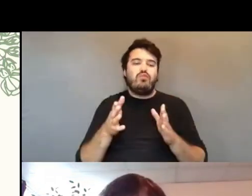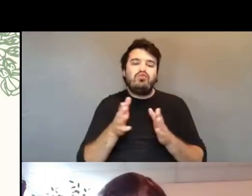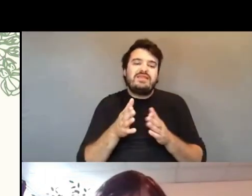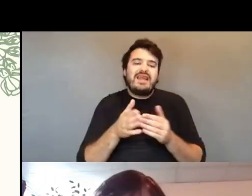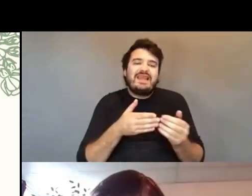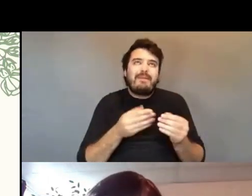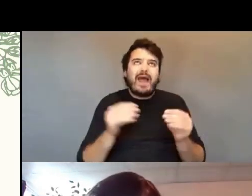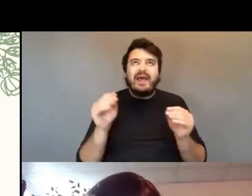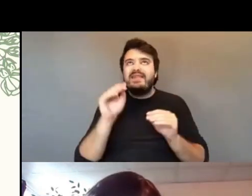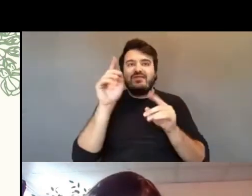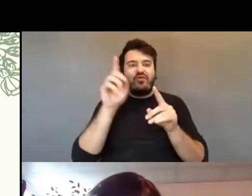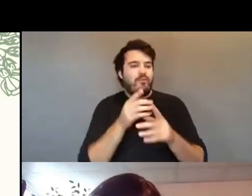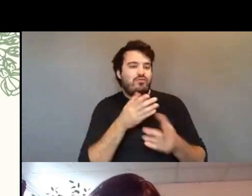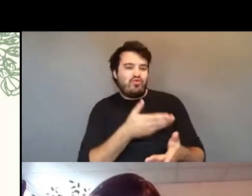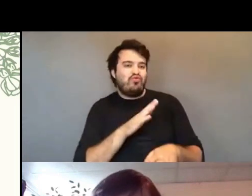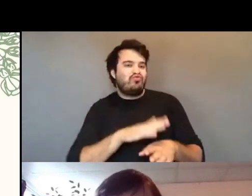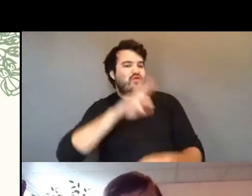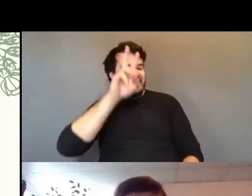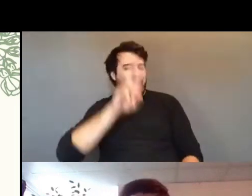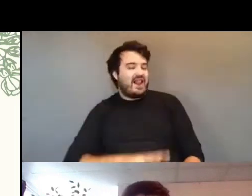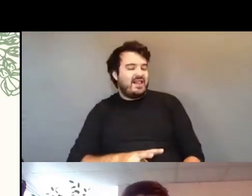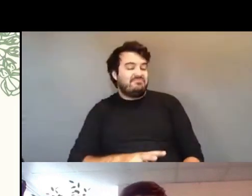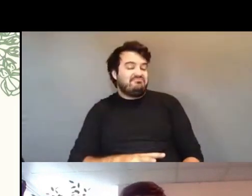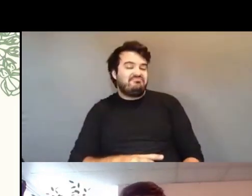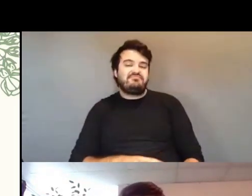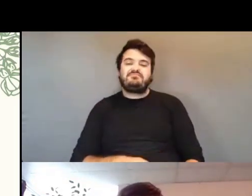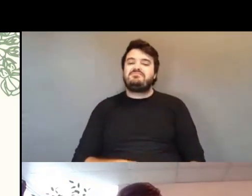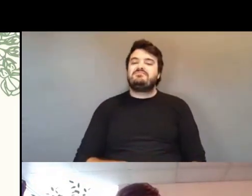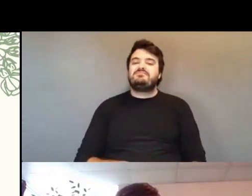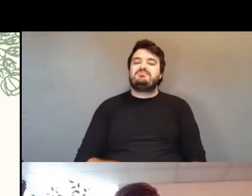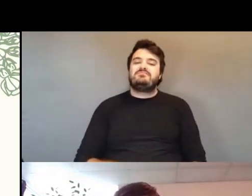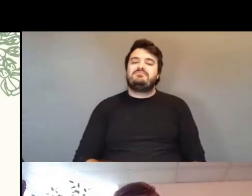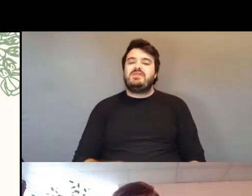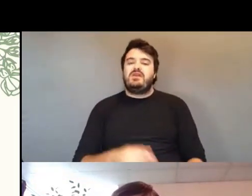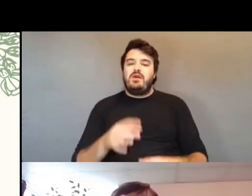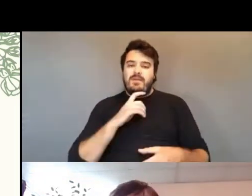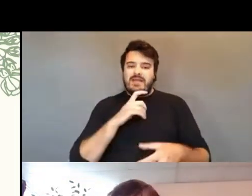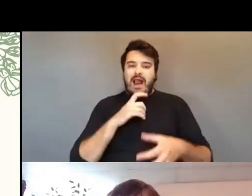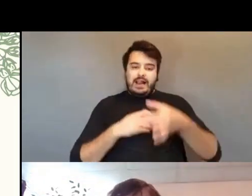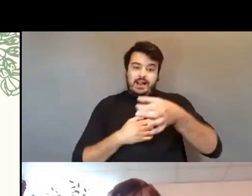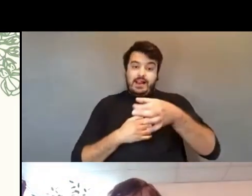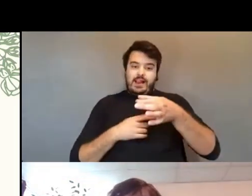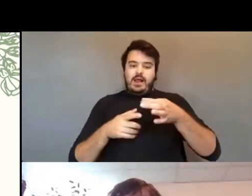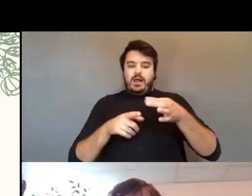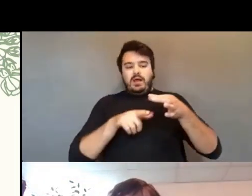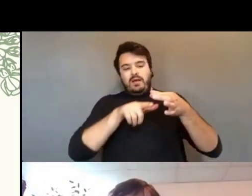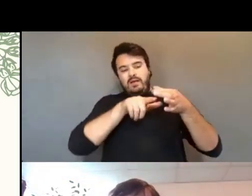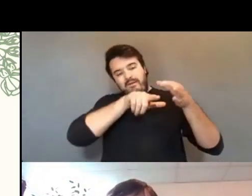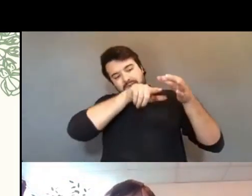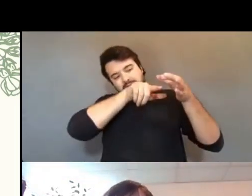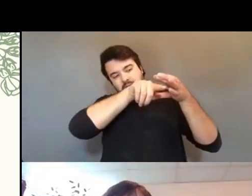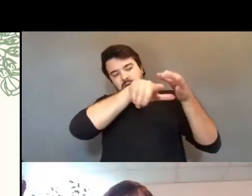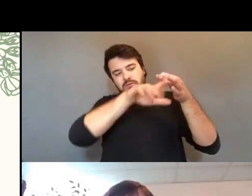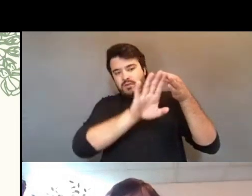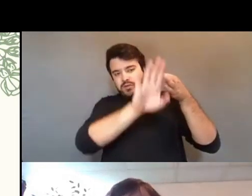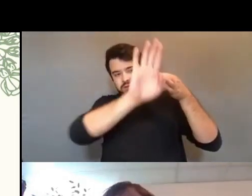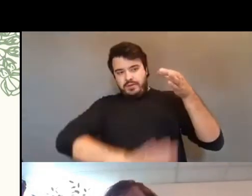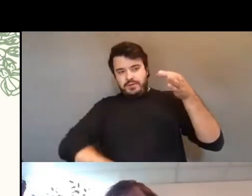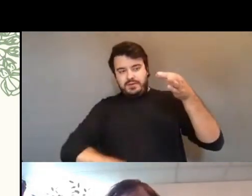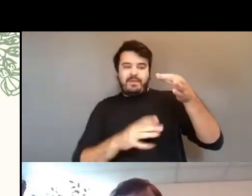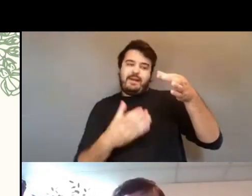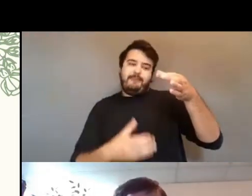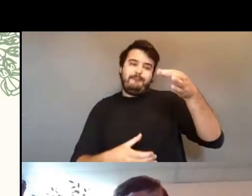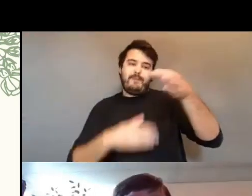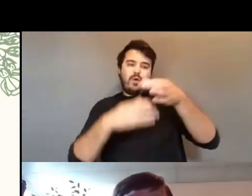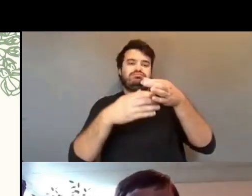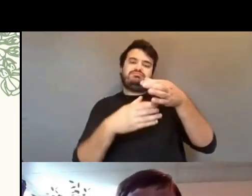en place comme ça. Là. Alors, c'est un cercle de métal, puis il y a une partie qui est déjà jointe dessus avec une vis, donc c'est